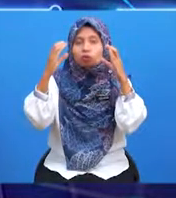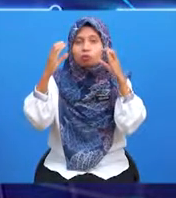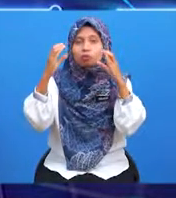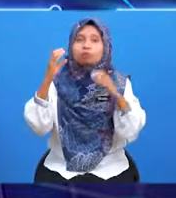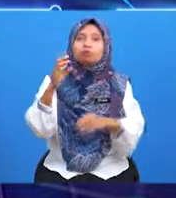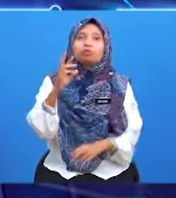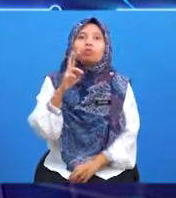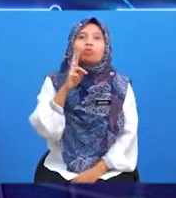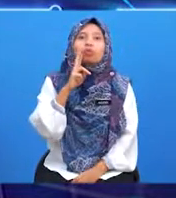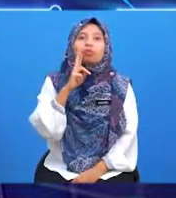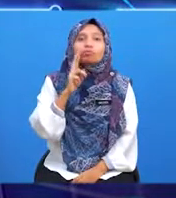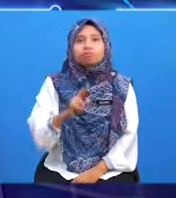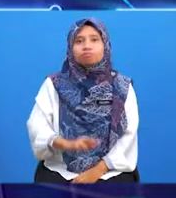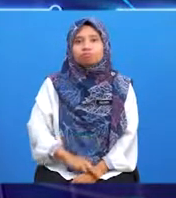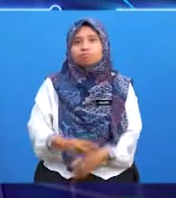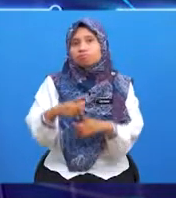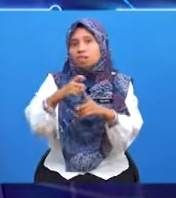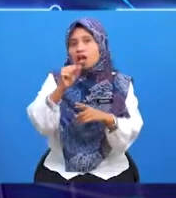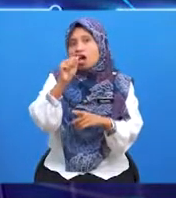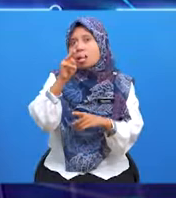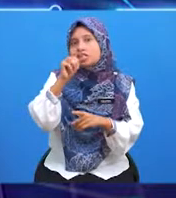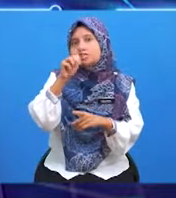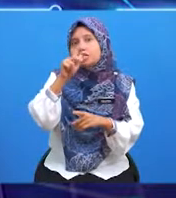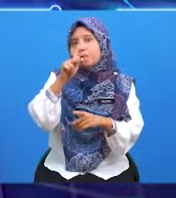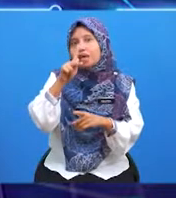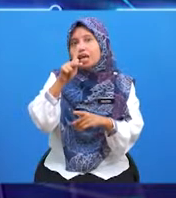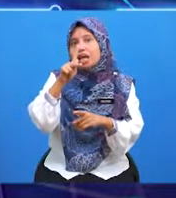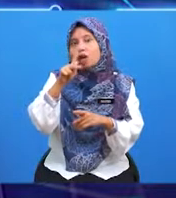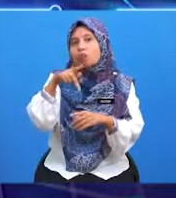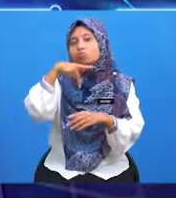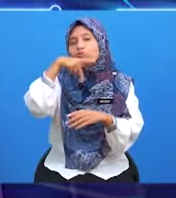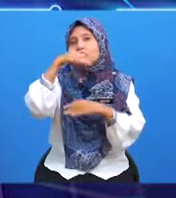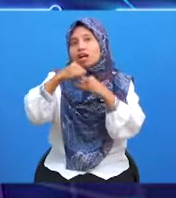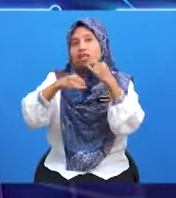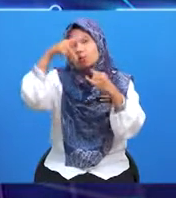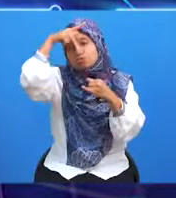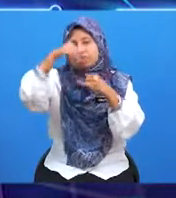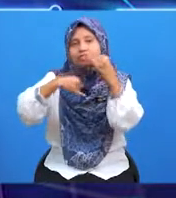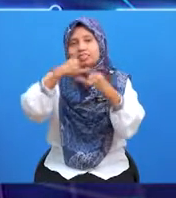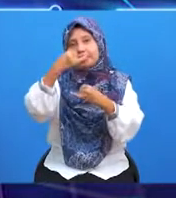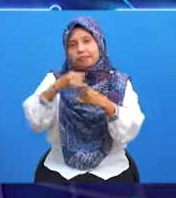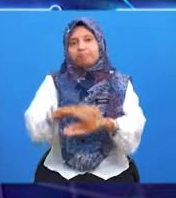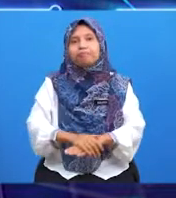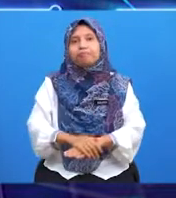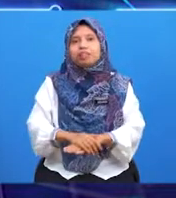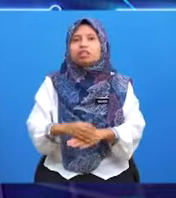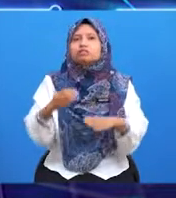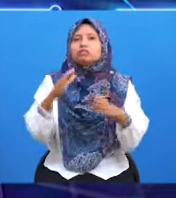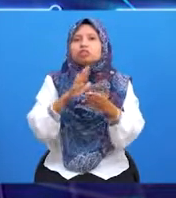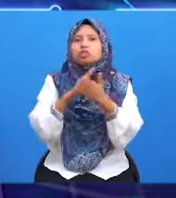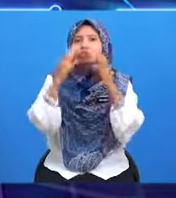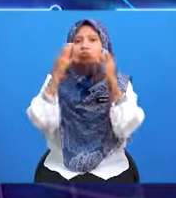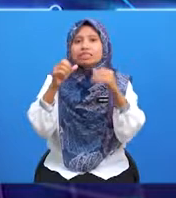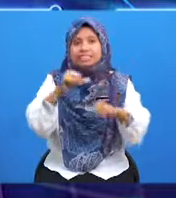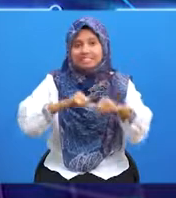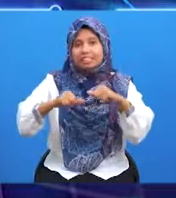nama Cikgu Rosam dari SMK Putrajaya Presin 11-1 sebagai Cikgu Sains anda